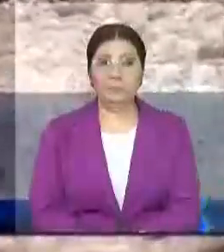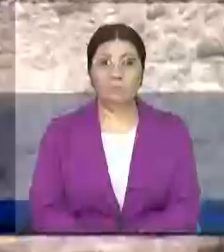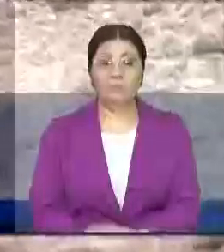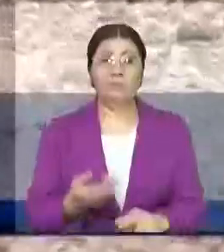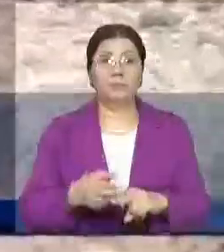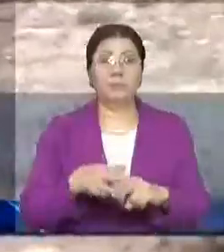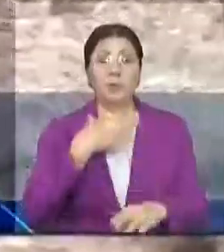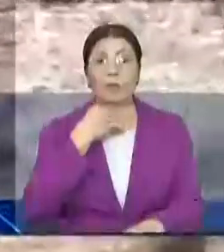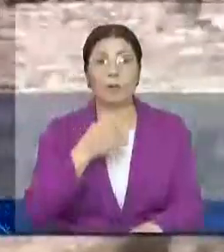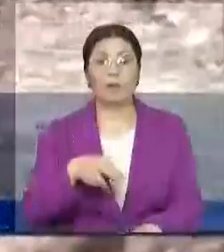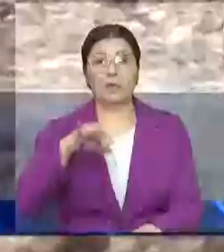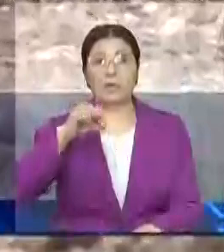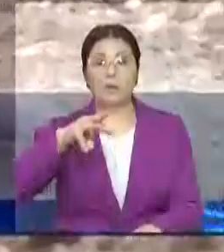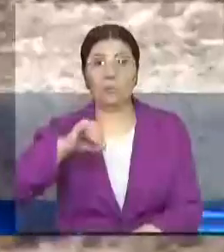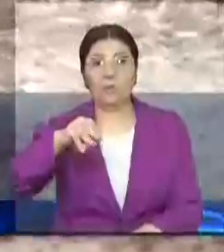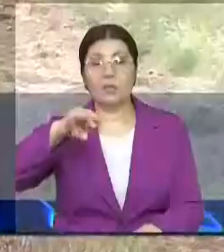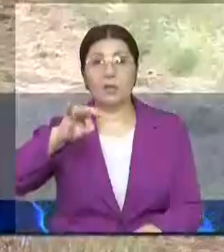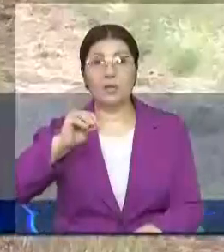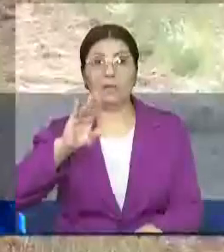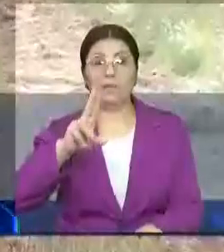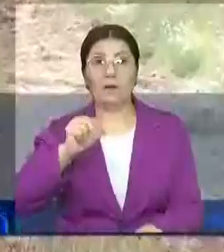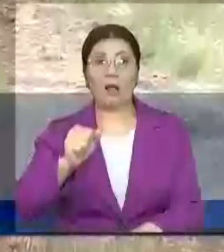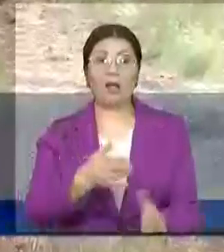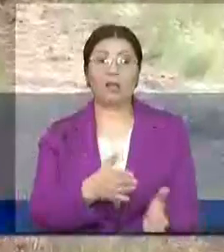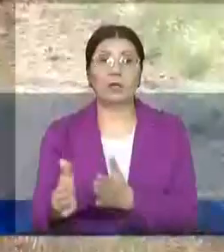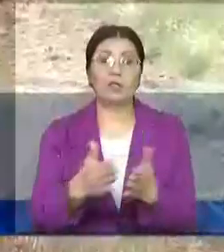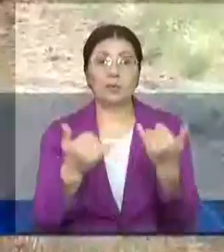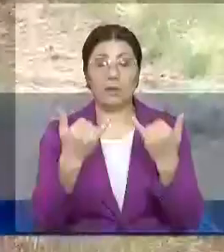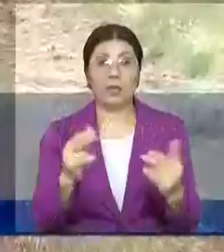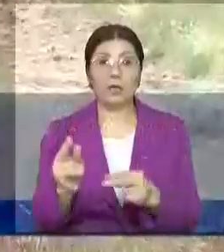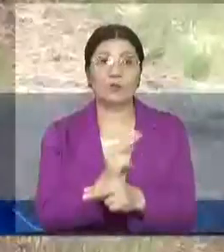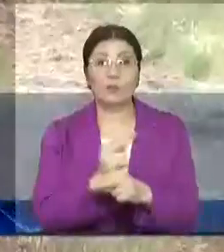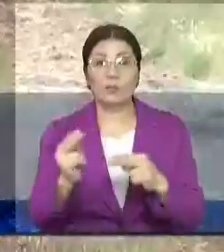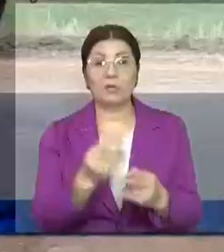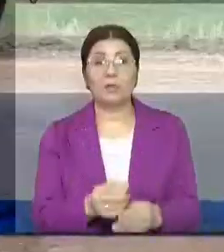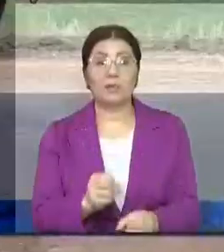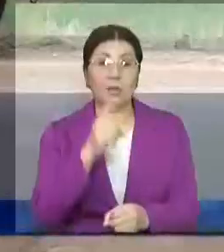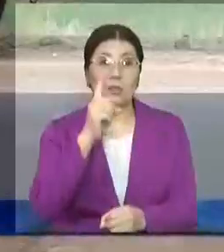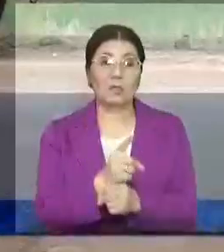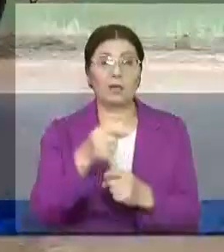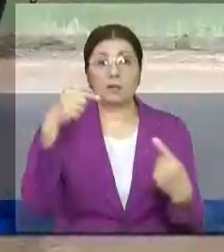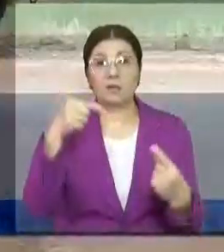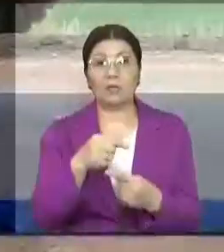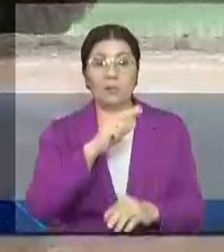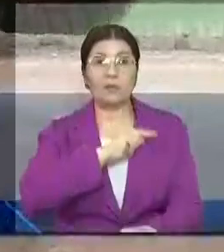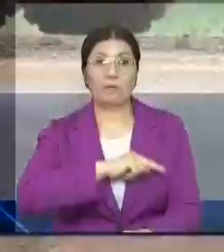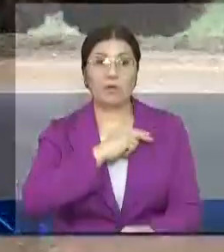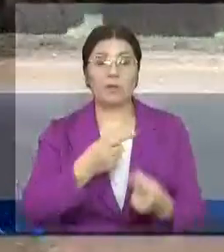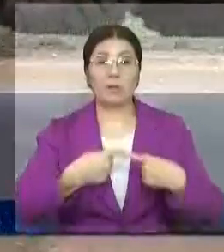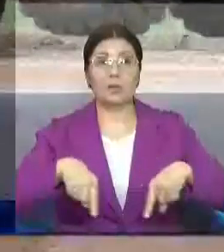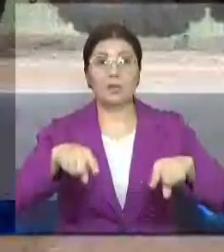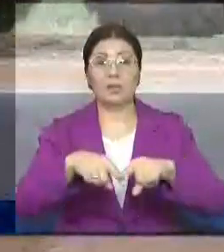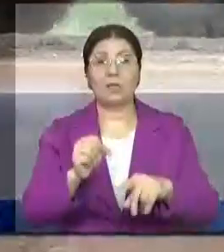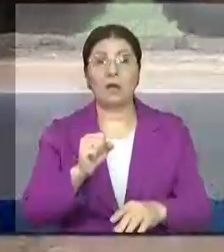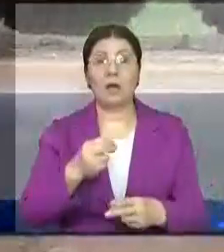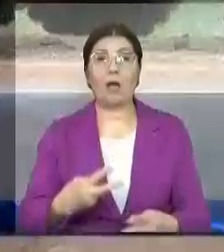Бұл Мәртөк-Дмитриевка Байторысай тас жолы. Қазір орташа жөндеу жүргізіліп жатыр. Мемлекеттік тапсырыс аясында қолға алынған істі мердігер Астана